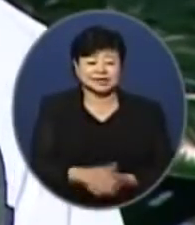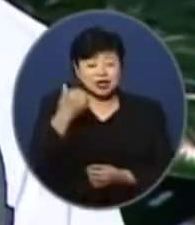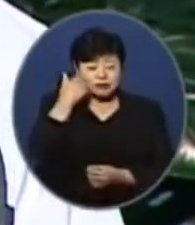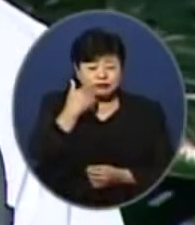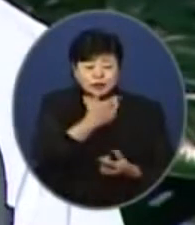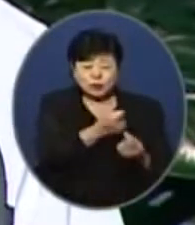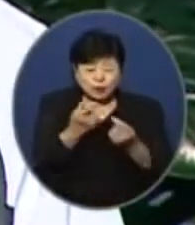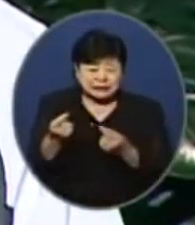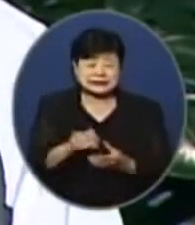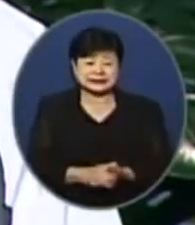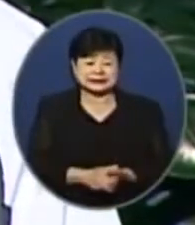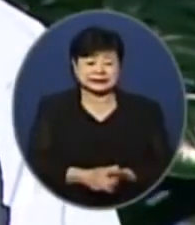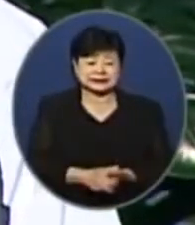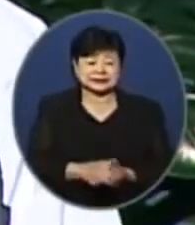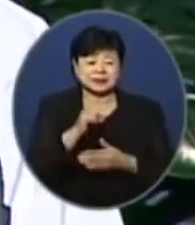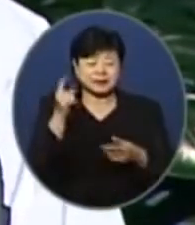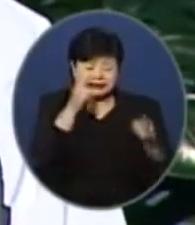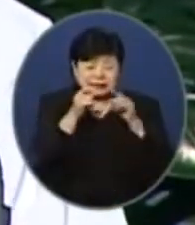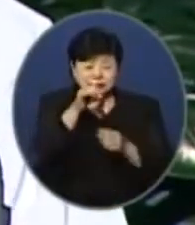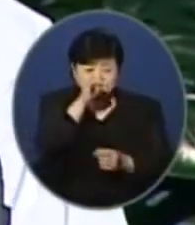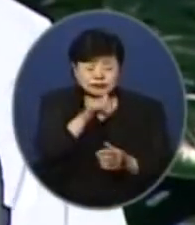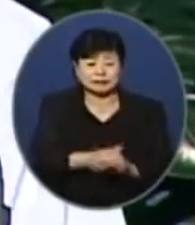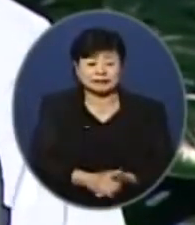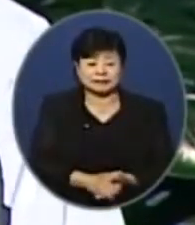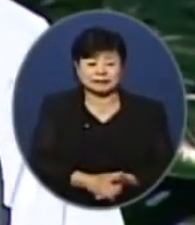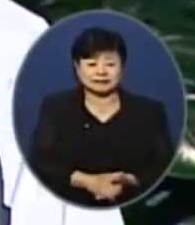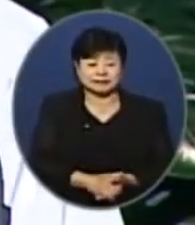누구에게나 그 마음에 상처가 있습니다.